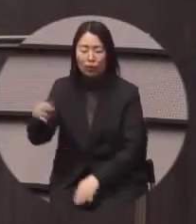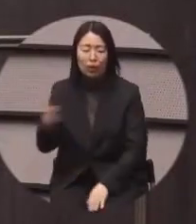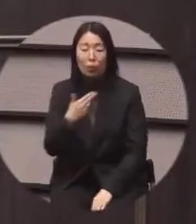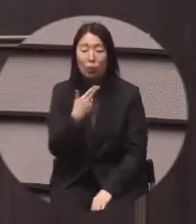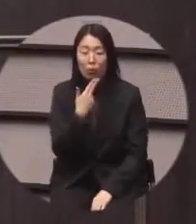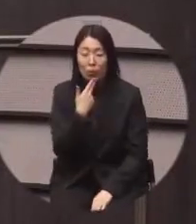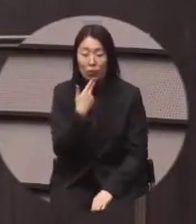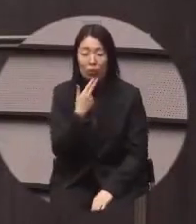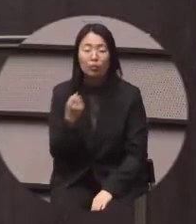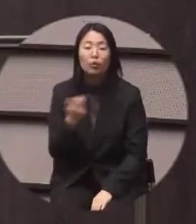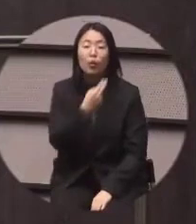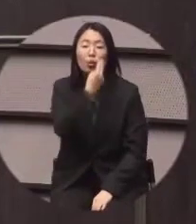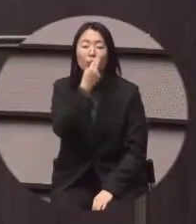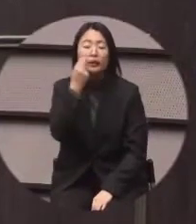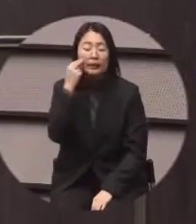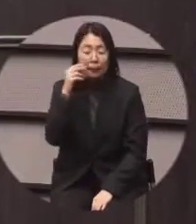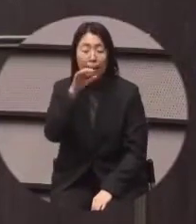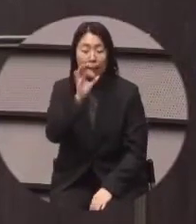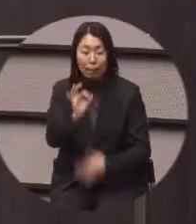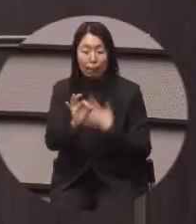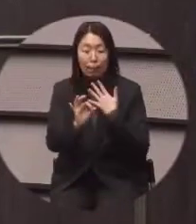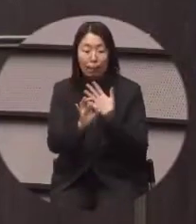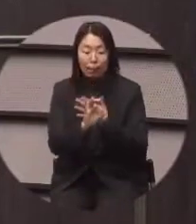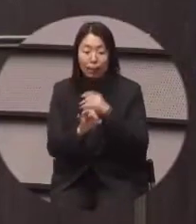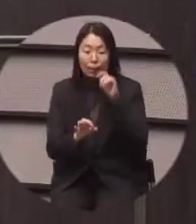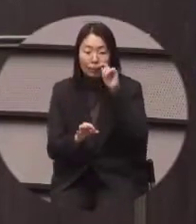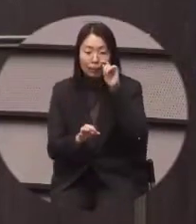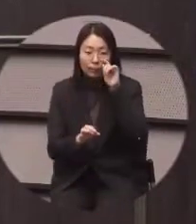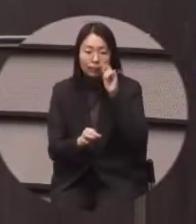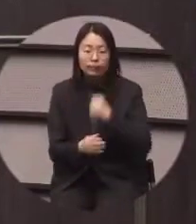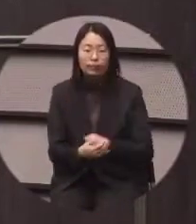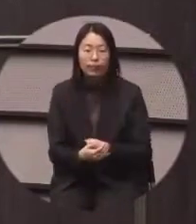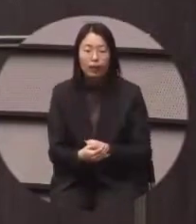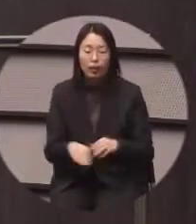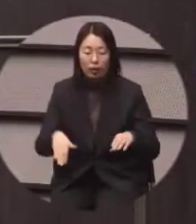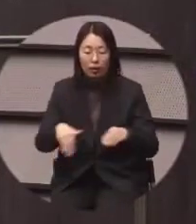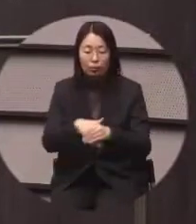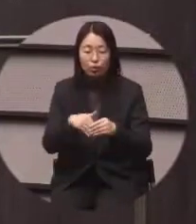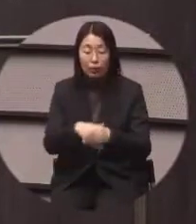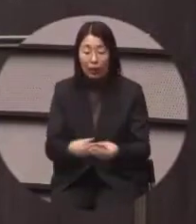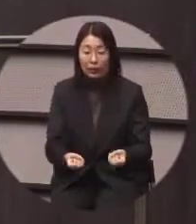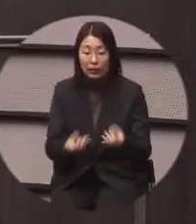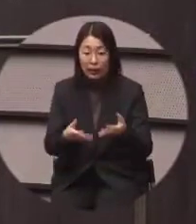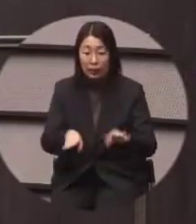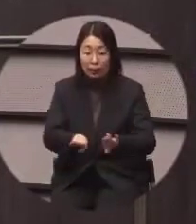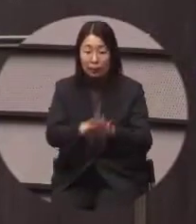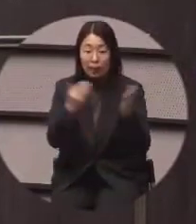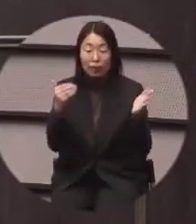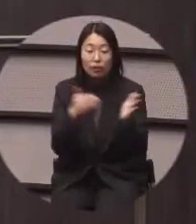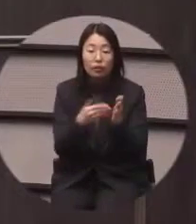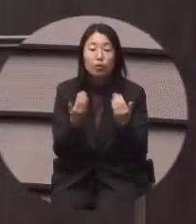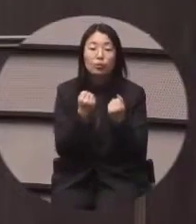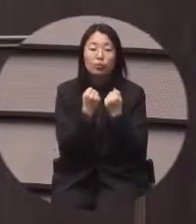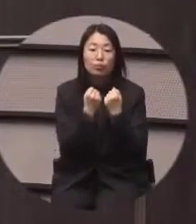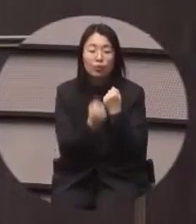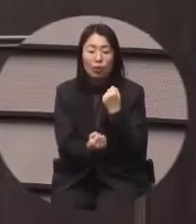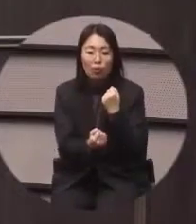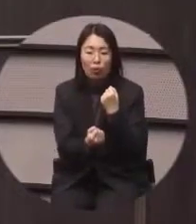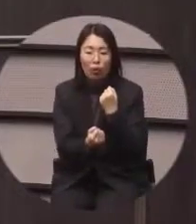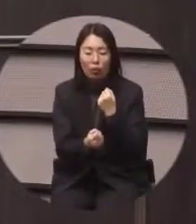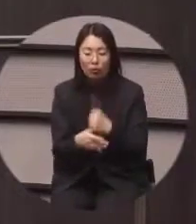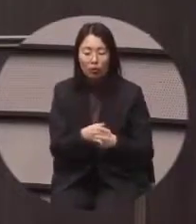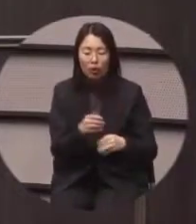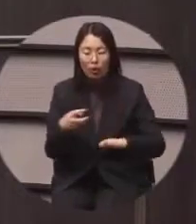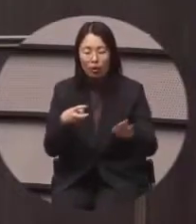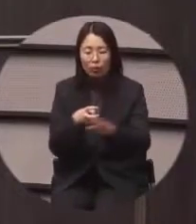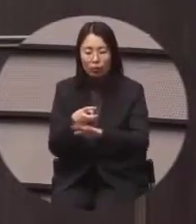곤지암읍의 경우 만선 복합문화시설이 개장에도 불구하고 시설과 마을을 이어주는 노선의 부재로 인해